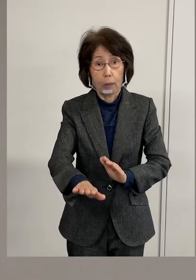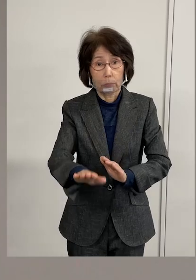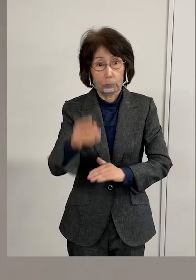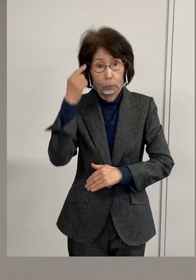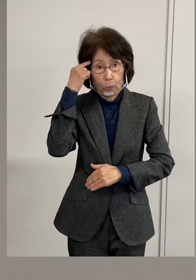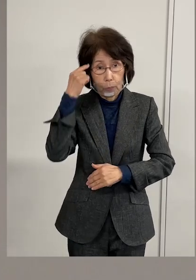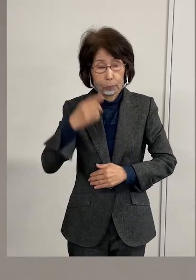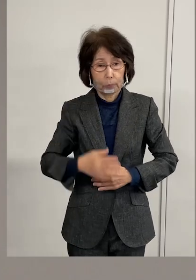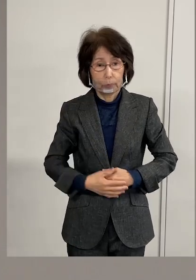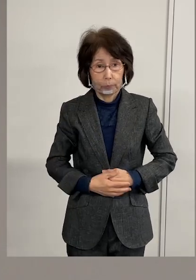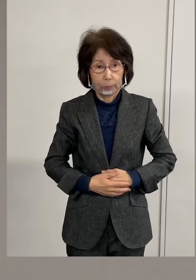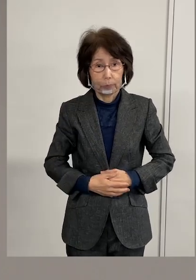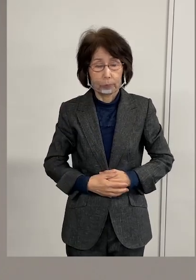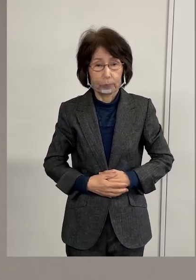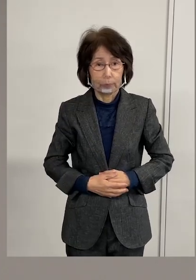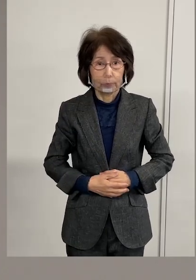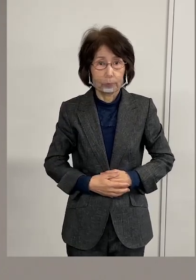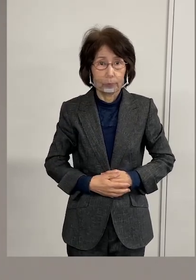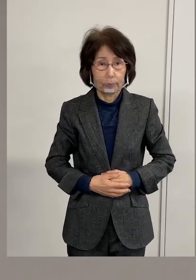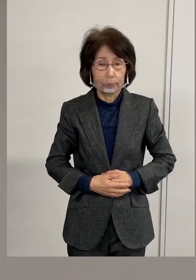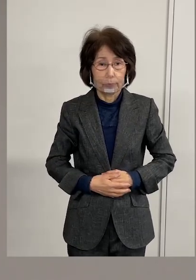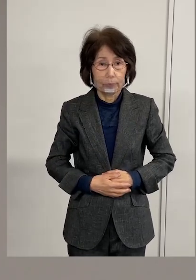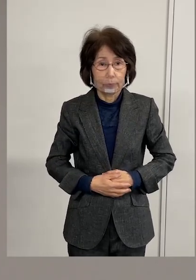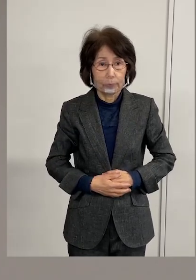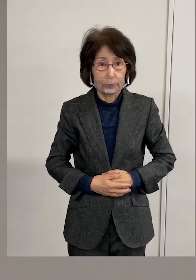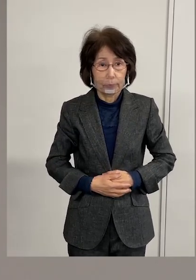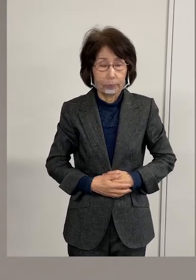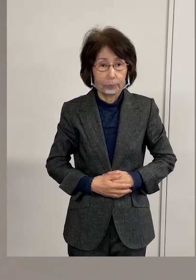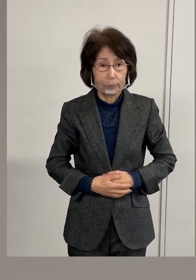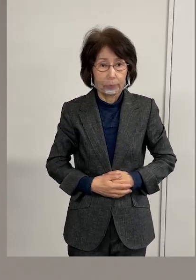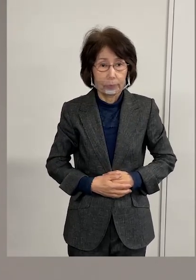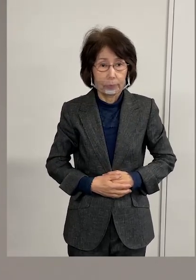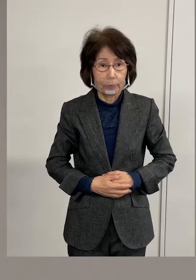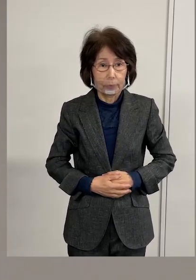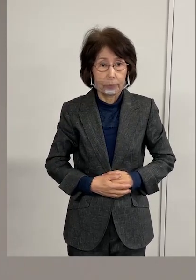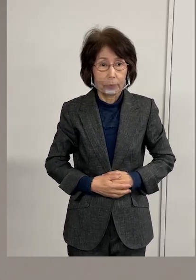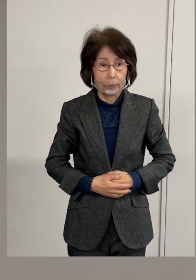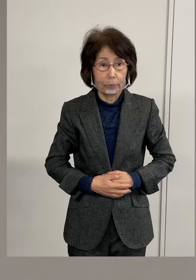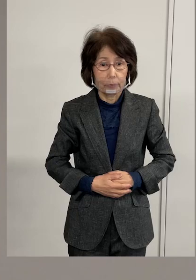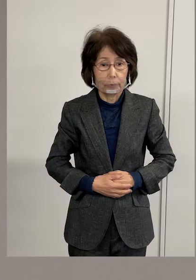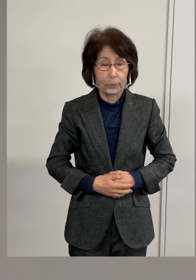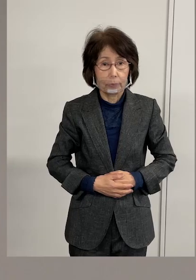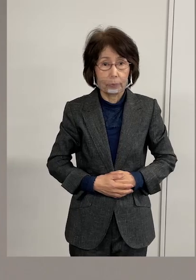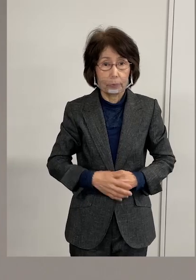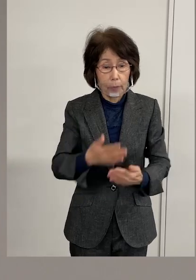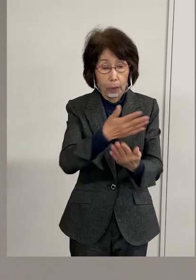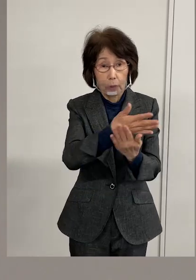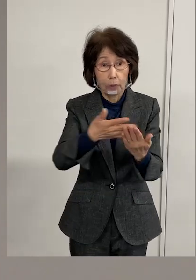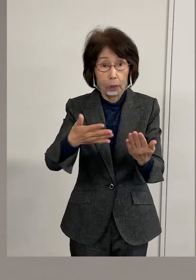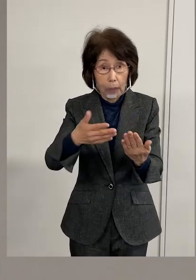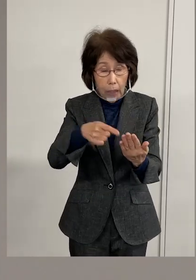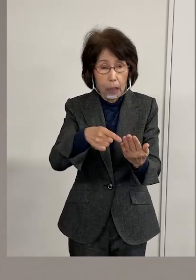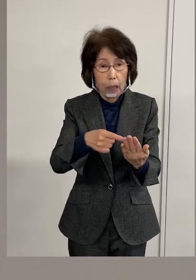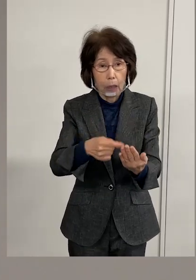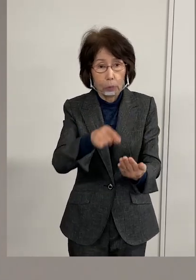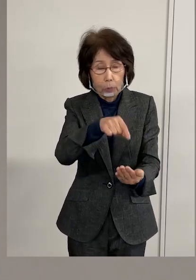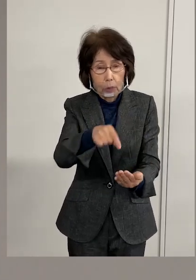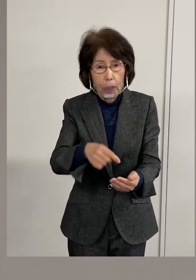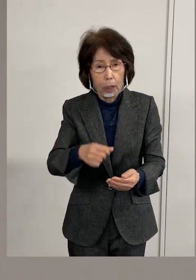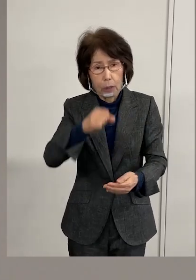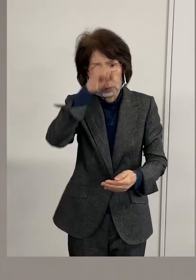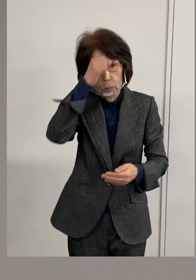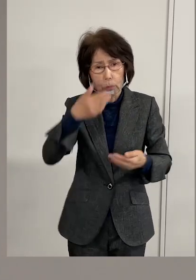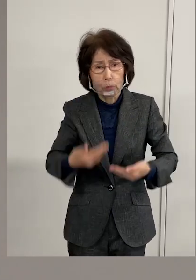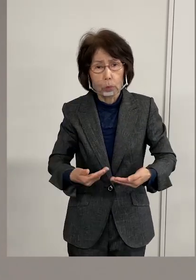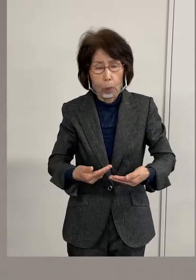われています。多分エビデンス、それぞれデータ持っているところによりますけれども、重症化は4分の